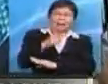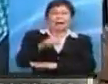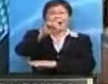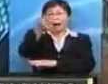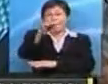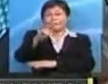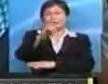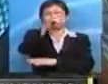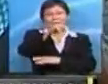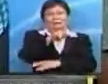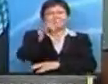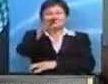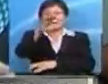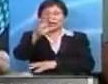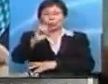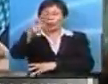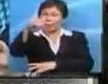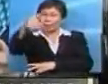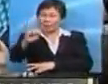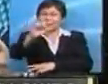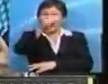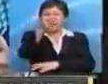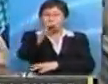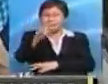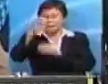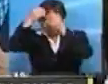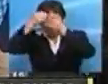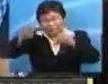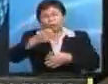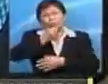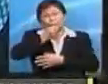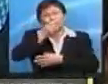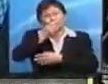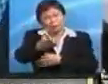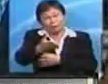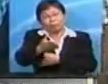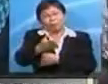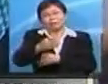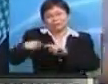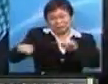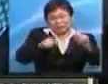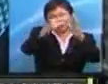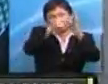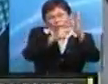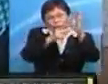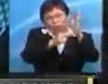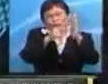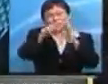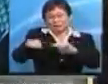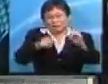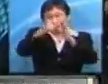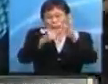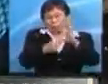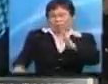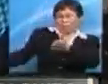Ahmad Jauhri Yahya, Ketua Pegawai Eksekutif MAS, memberitahu mengenai tindakan undang-undang yang sebelum